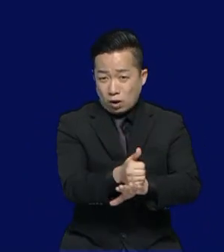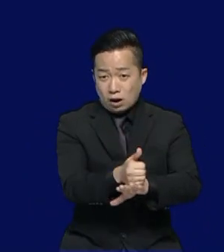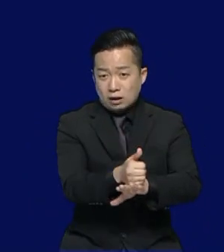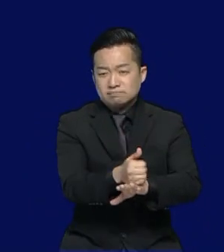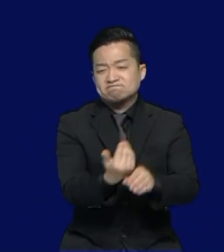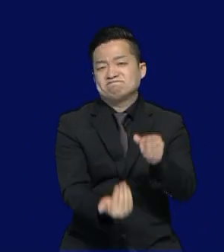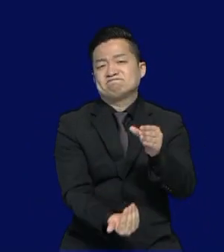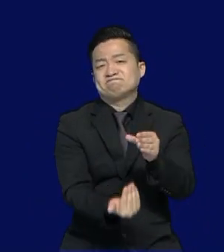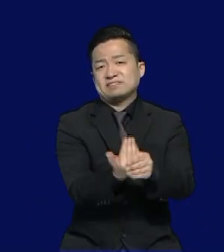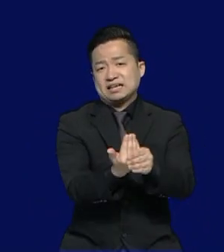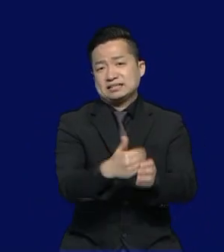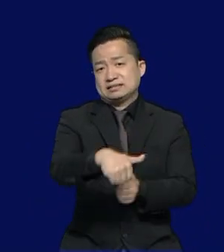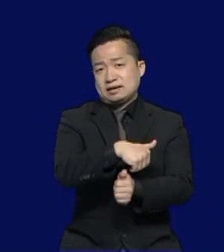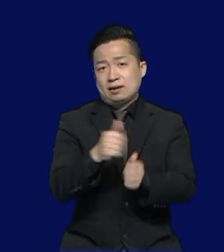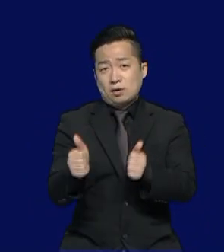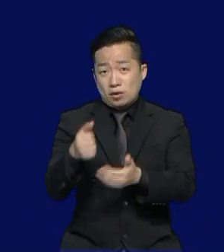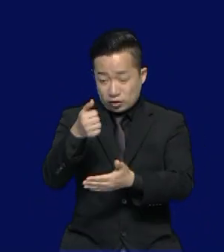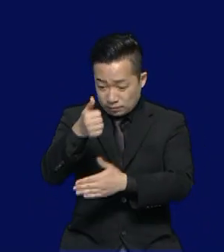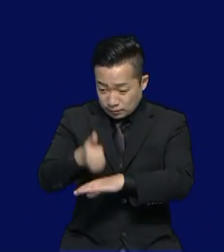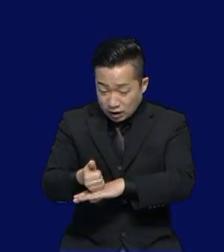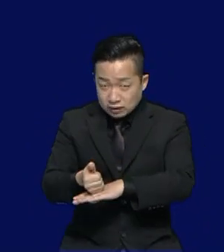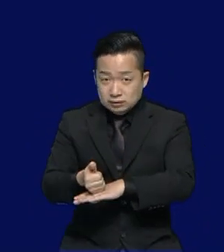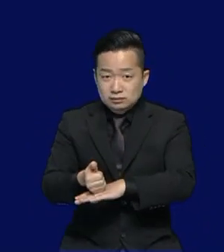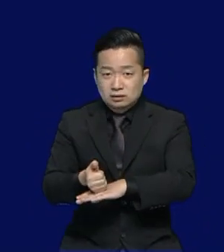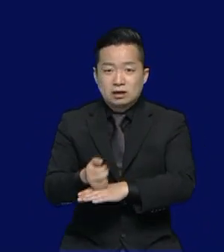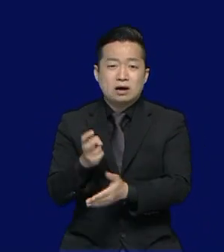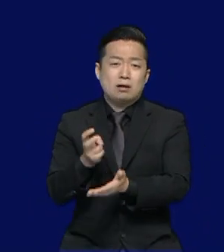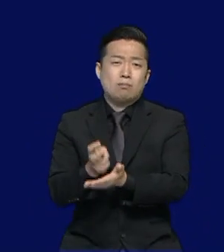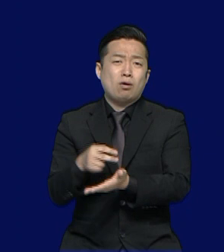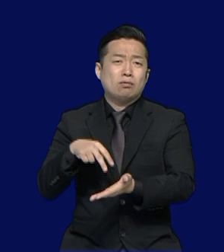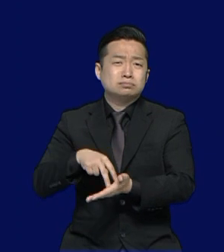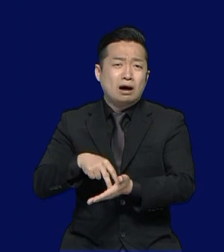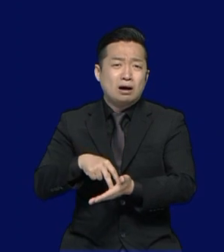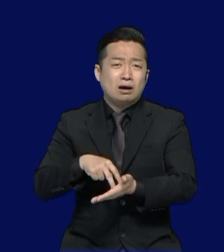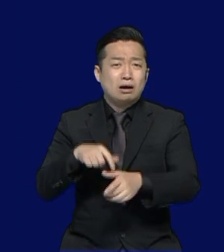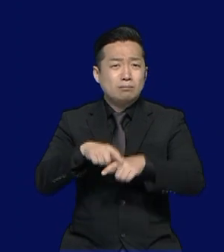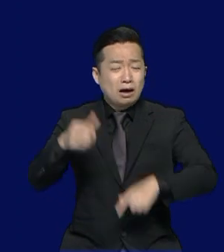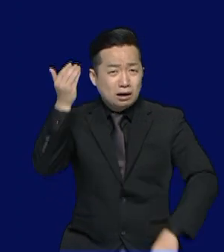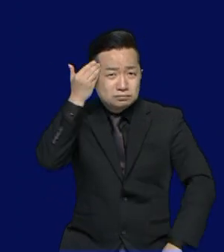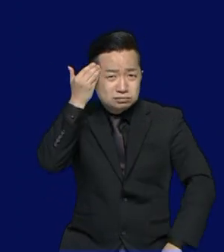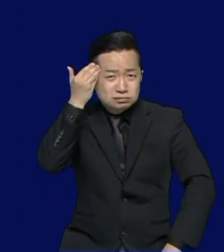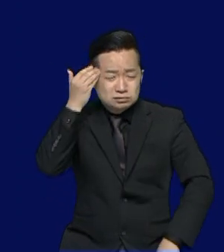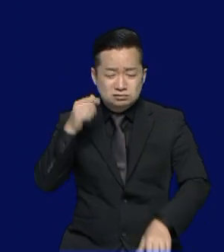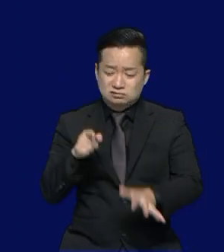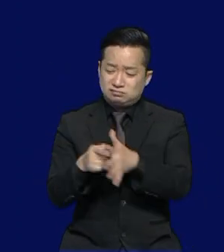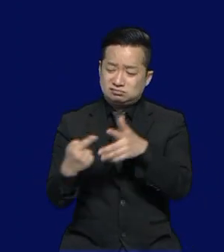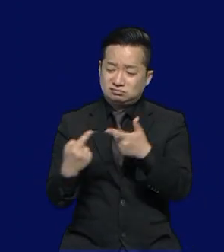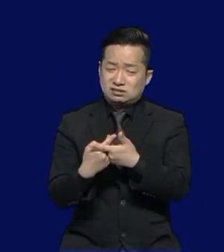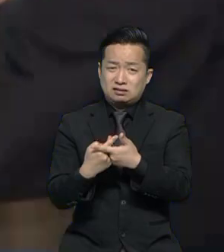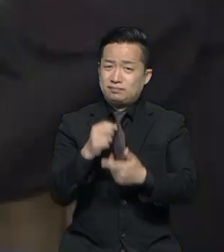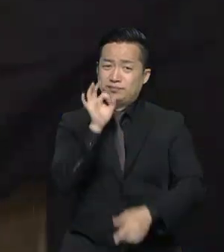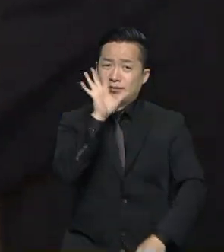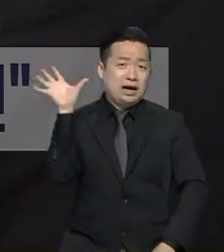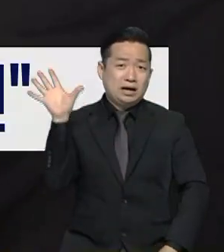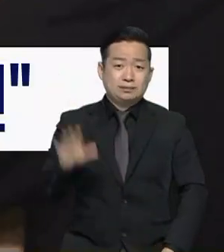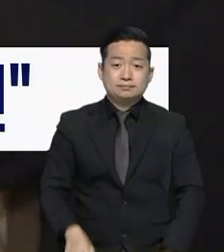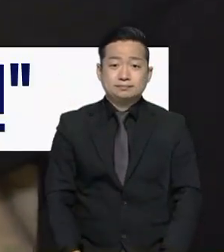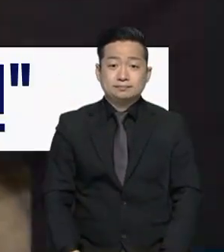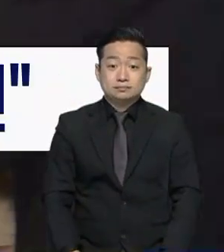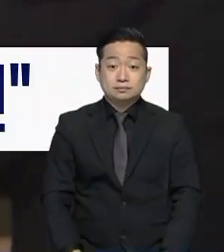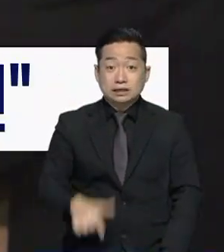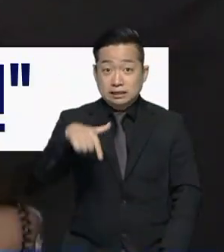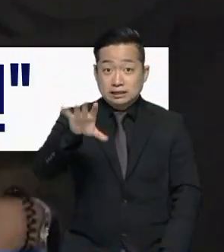발생한 상황에서 법원의 결정을 법리적으로나 상식적으로나 납득할 수 없다고 반발했습니다. 강